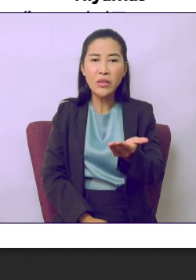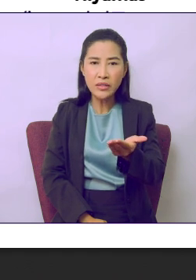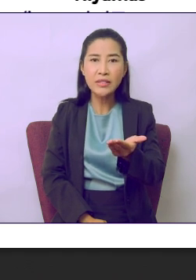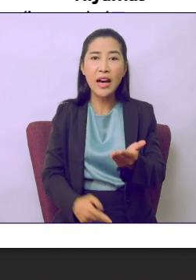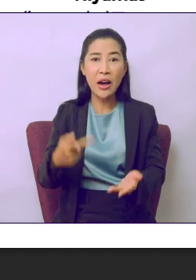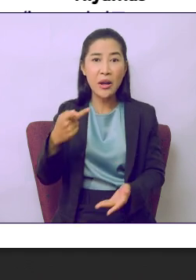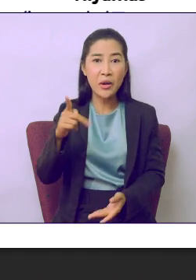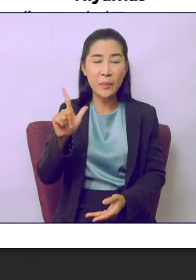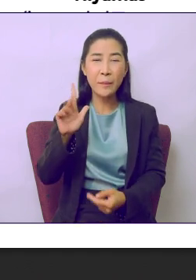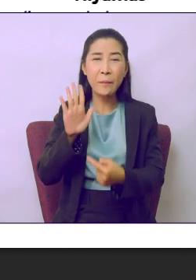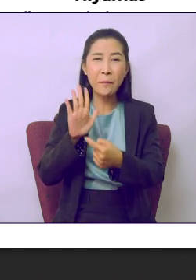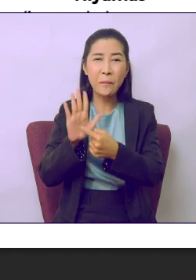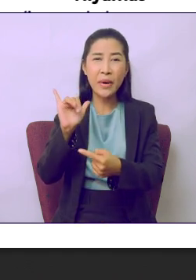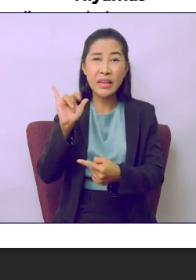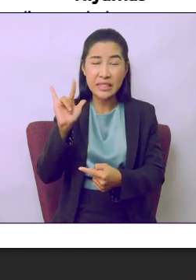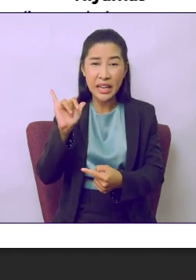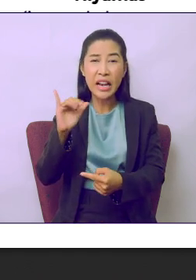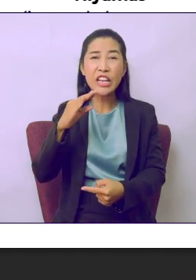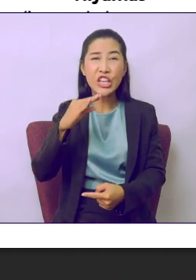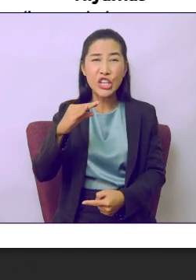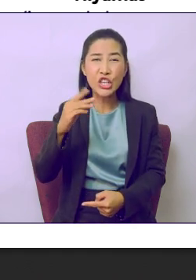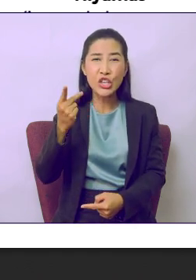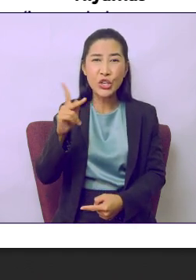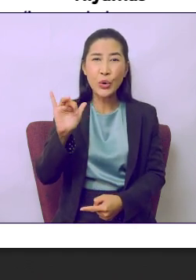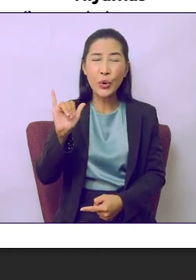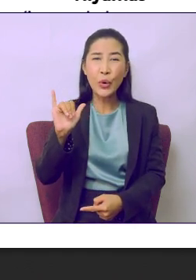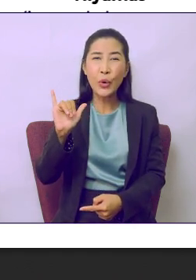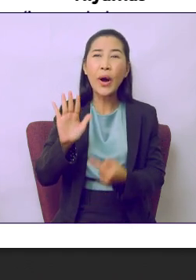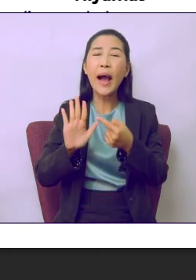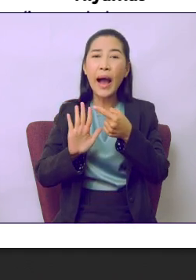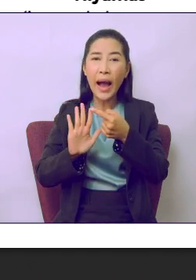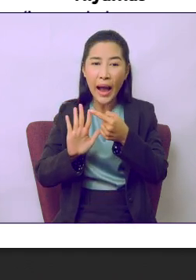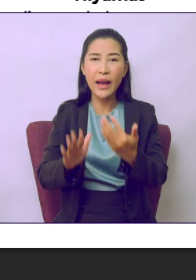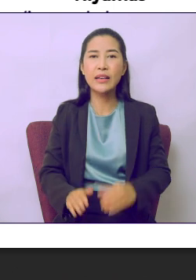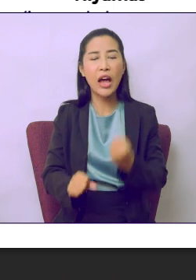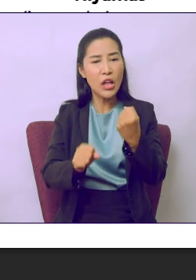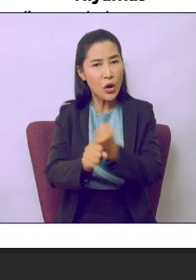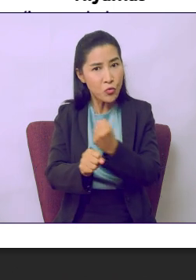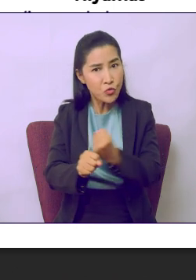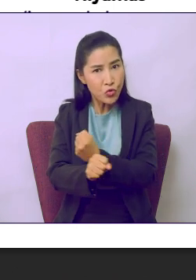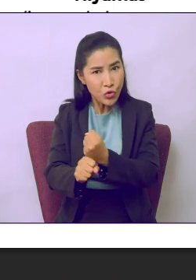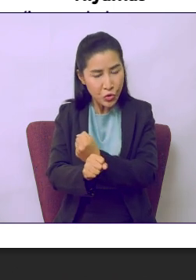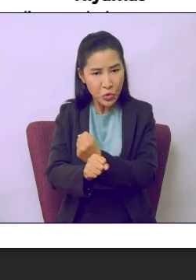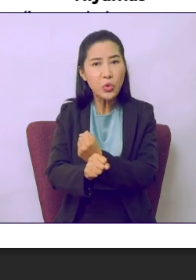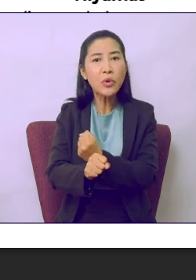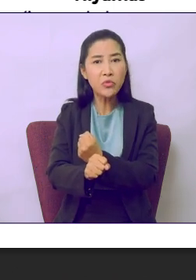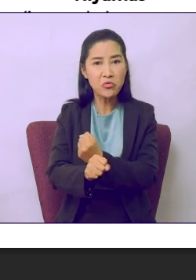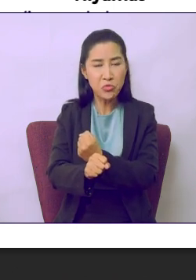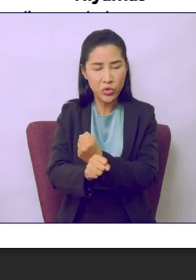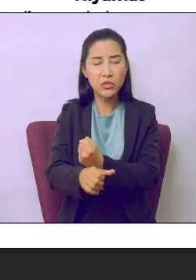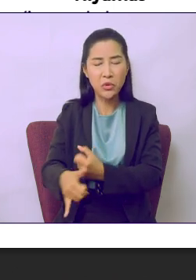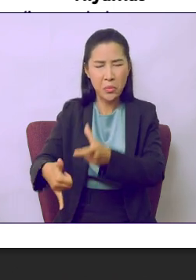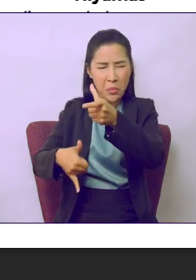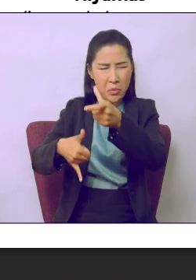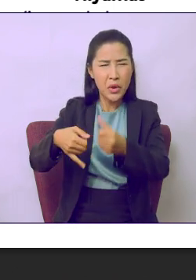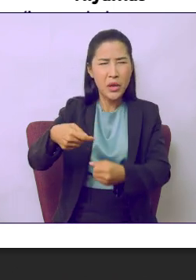ครับก็กำหนดไว้ว่านะครับถ้าจะฝึกโยคะอ่ะครับจะต้องมีองค์ประกอบ 8องค์ประกอบนะ